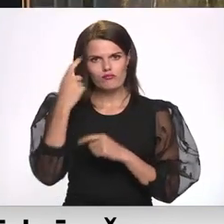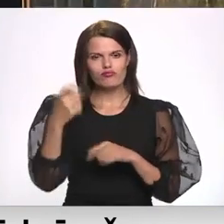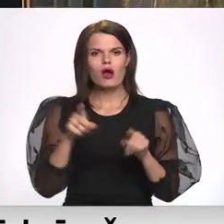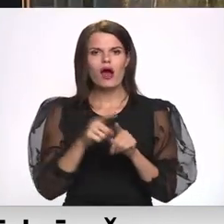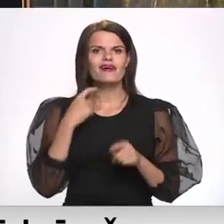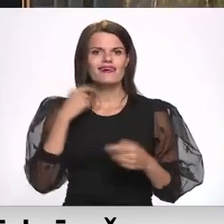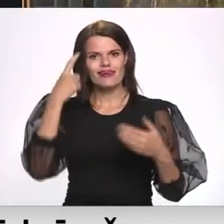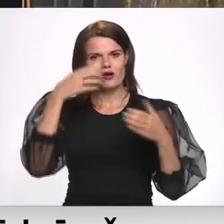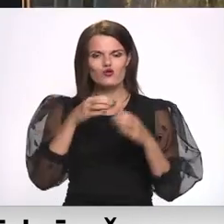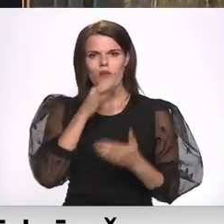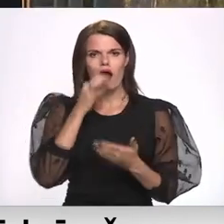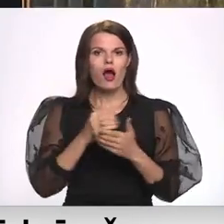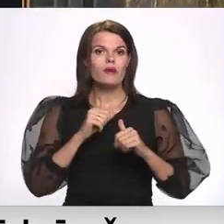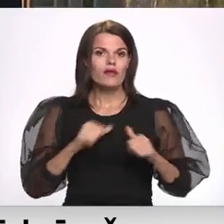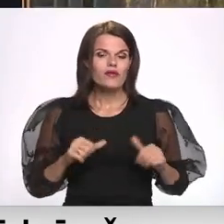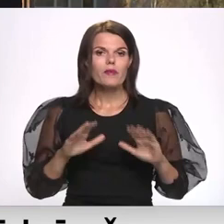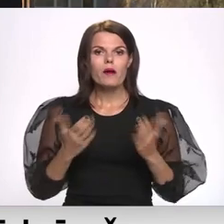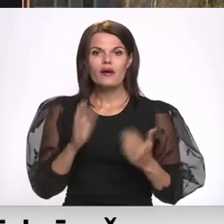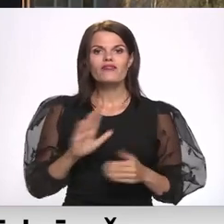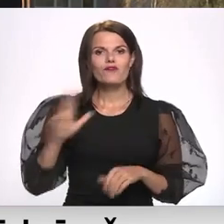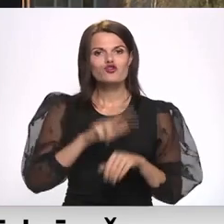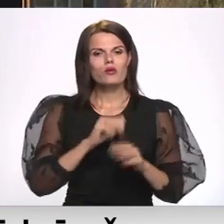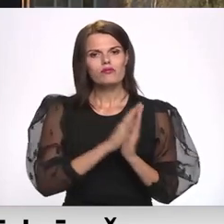Rīgas domes atbildīgie dienesti. Tikmēr valsts policija